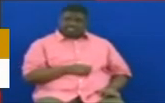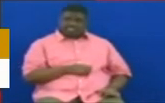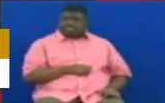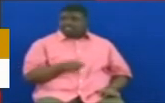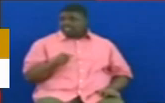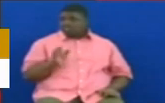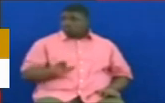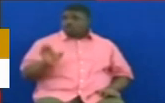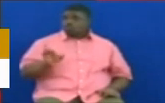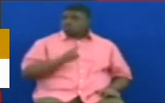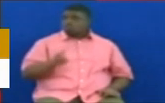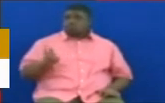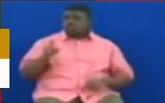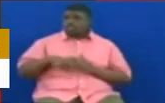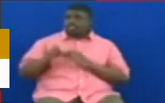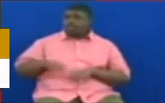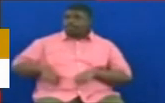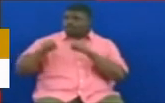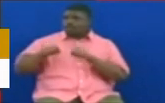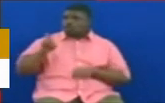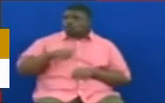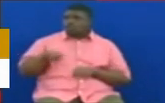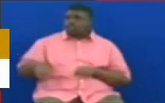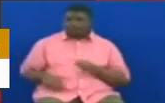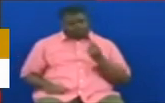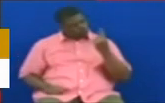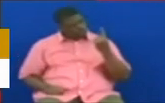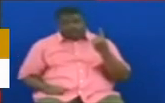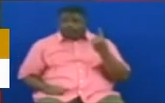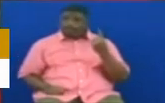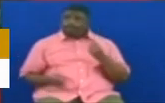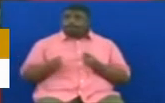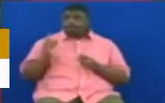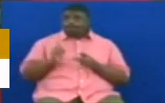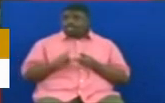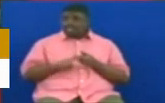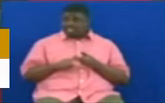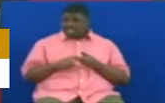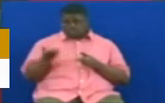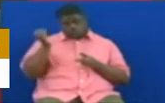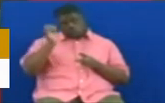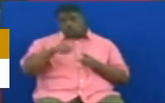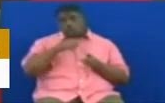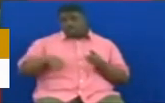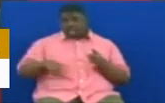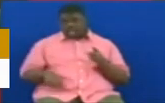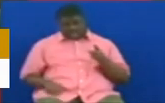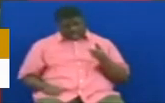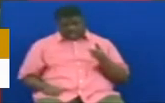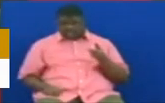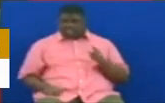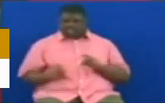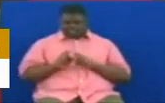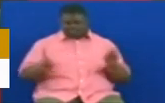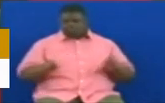sio kwenye authority. Hiyo ni kosa namba moja. Technical kosa la pili, Mheshimiwa Speaker, kifungu